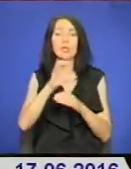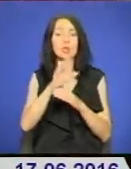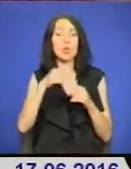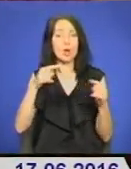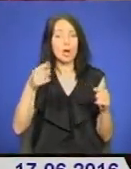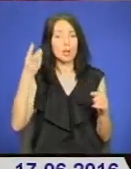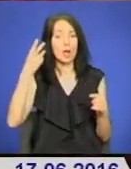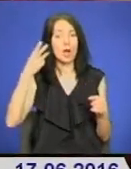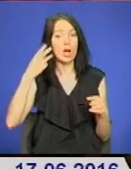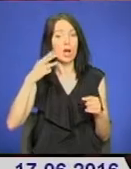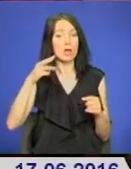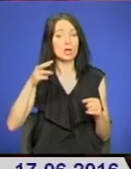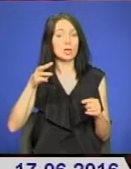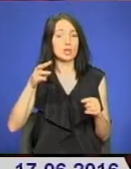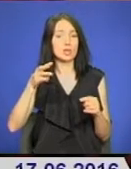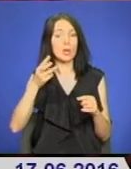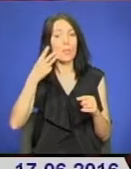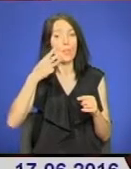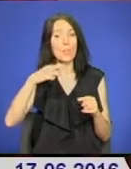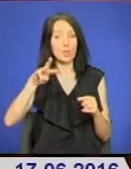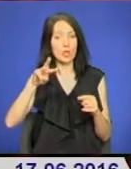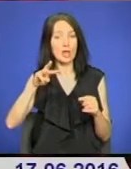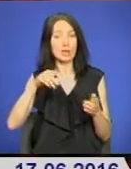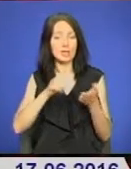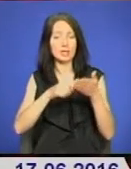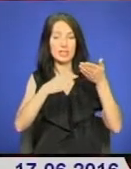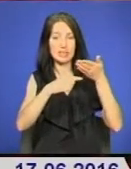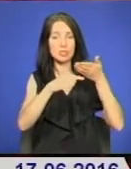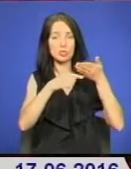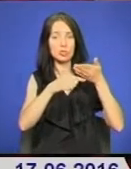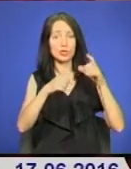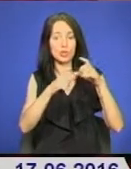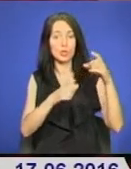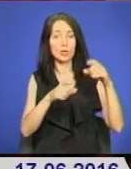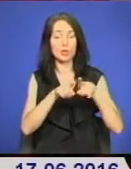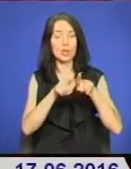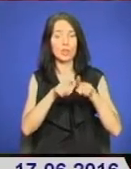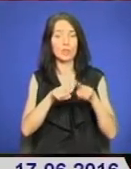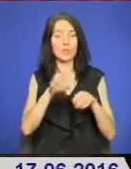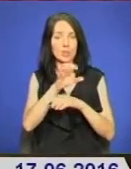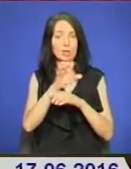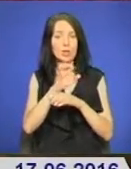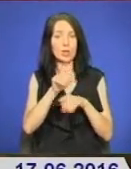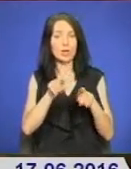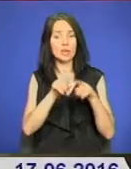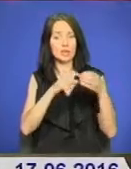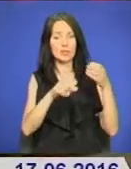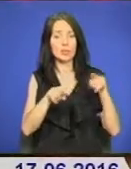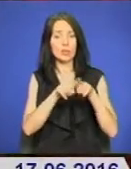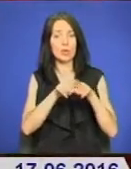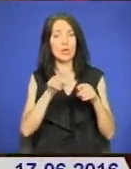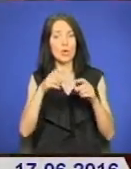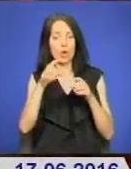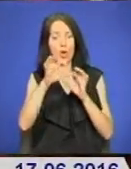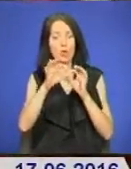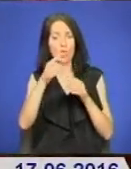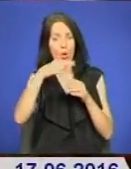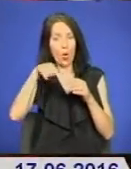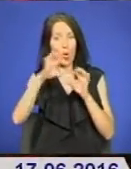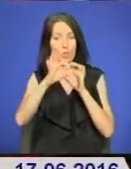вказано на нижній стороні приладу, так само, як на самому фотоапараті. Так само на об'єктиві є серійний